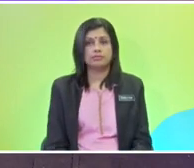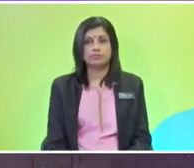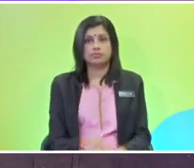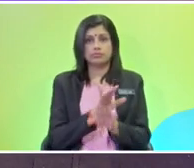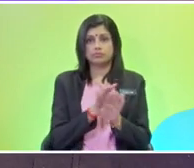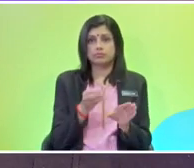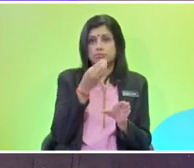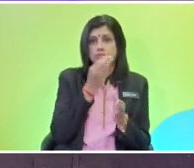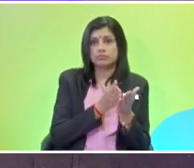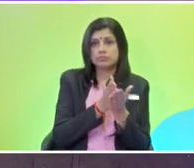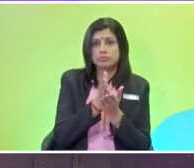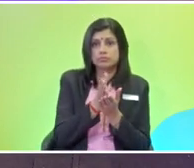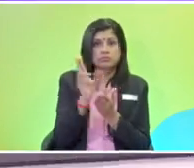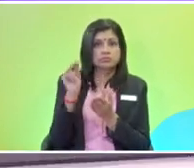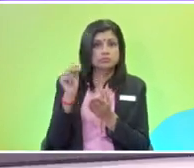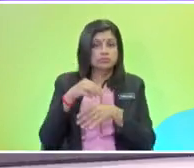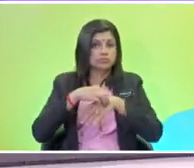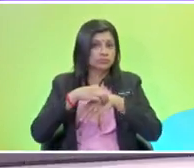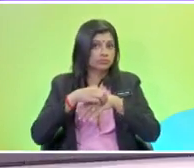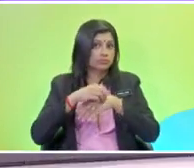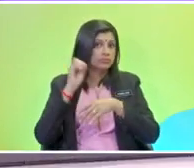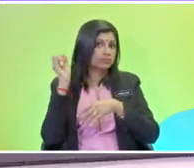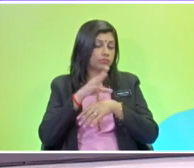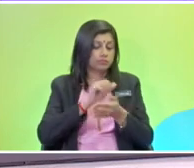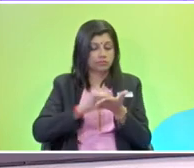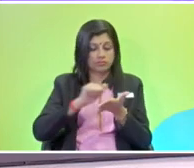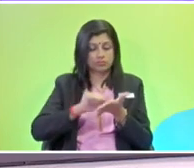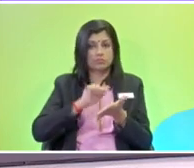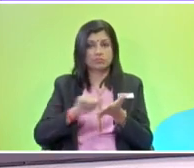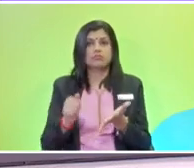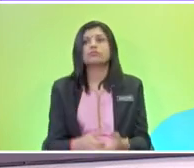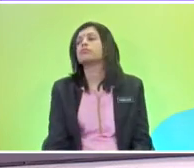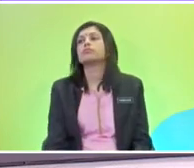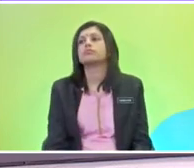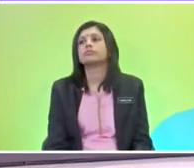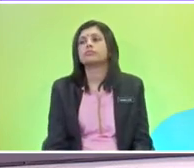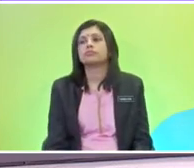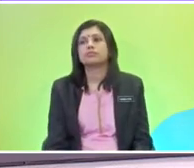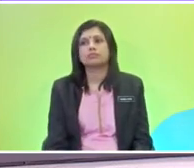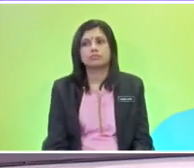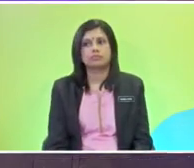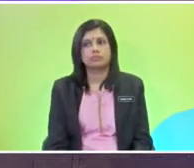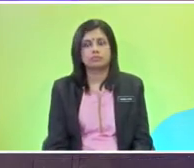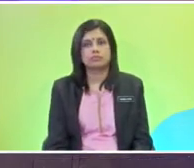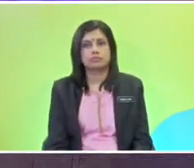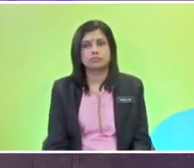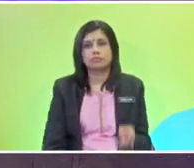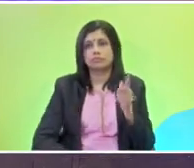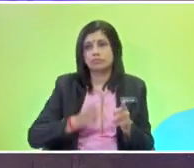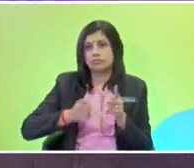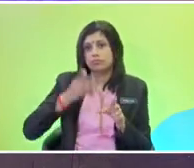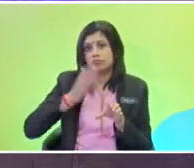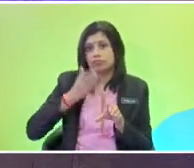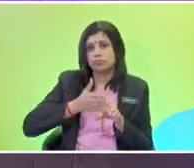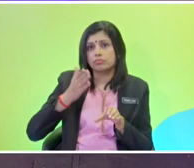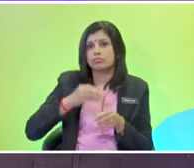Jangan. Tak boleh. Jangan. Dia tak, dia kita kena buang. Okey. Okey, seterusnya. Tapi cikgu ni dalam dia kalau kita potong-potong warna